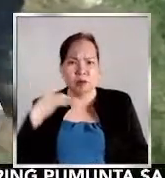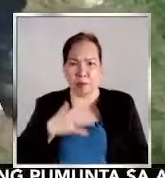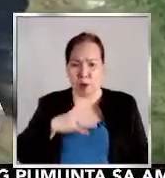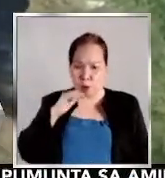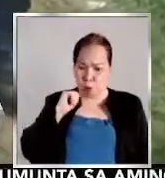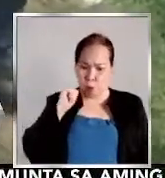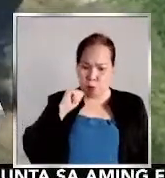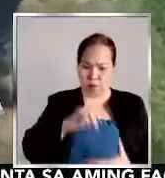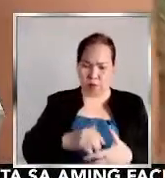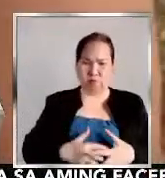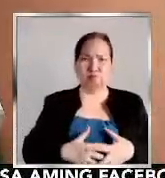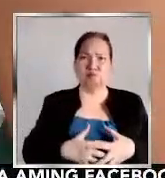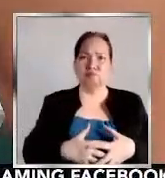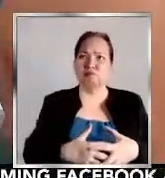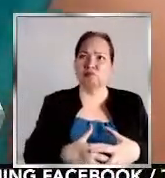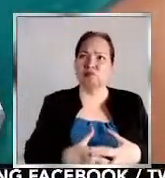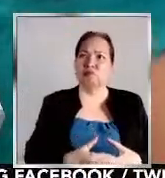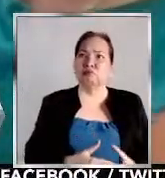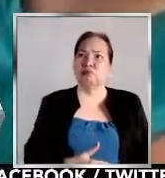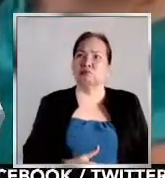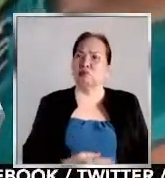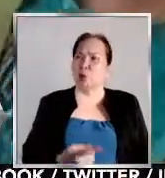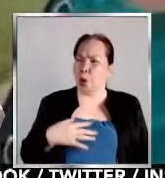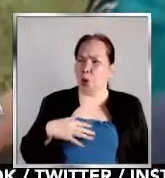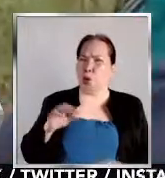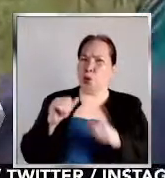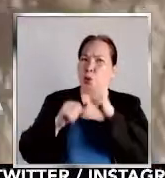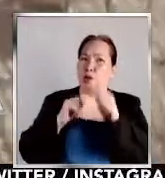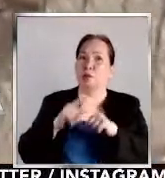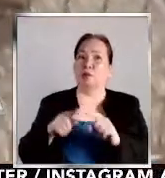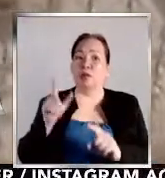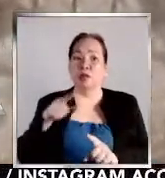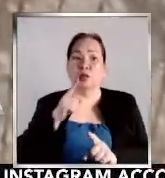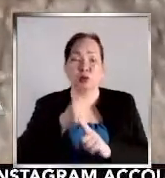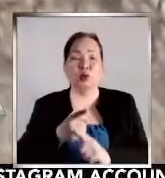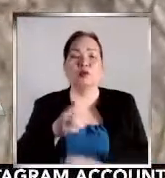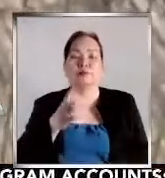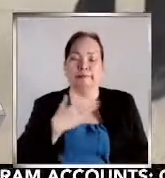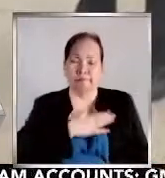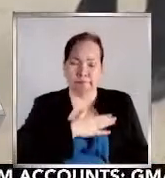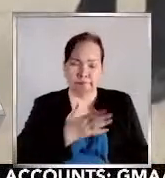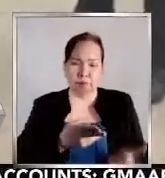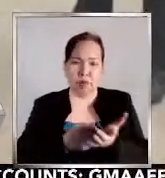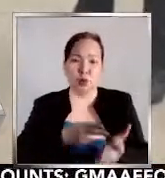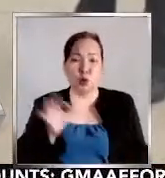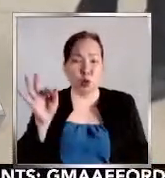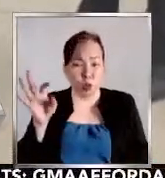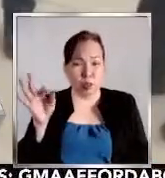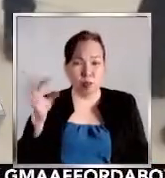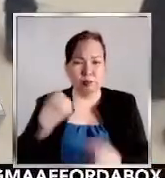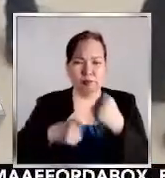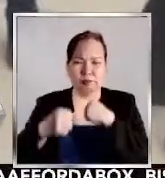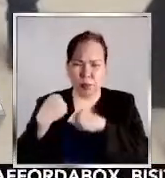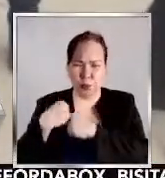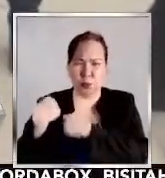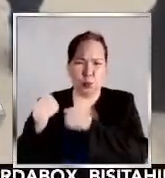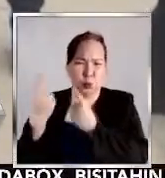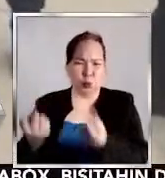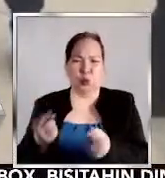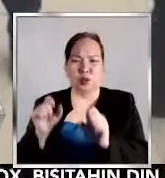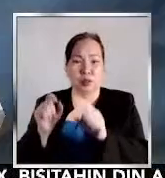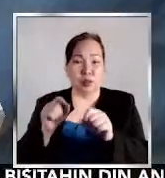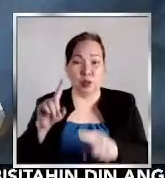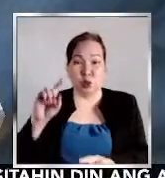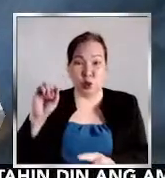Pero kalaunan, umamin ang 2 na 19 na taon na silang nagbebenta ng aso para ipakatay. Maharap ang mga sospek